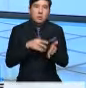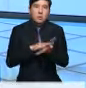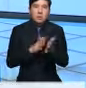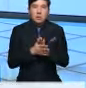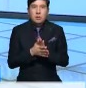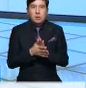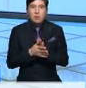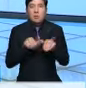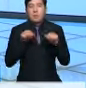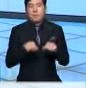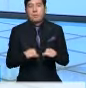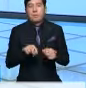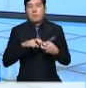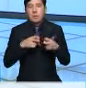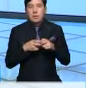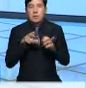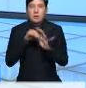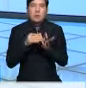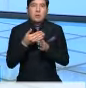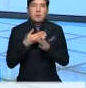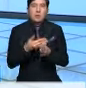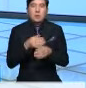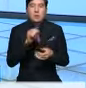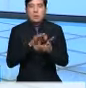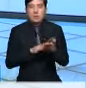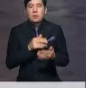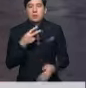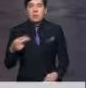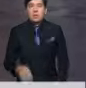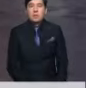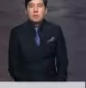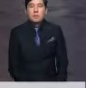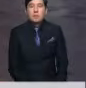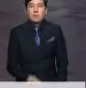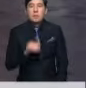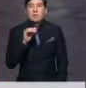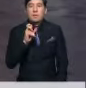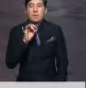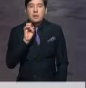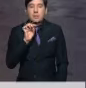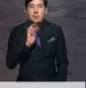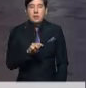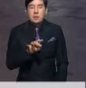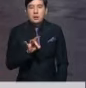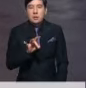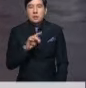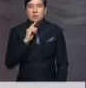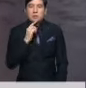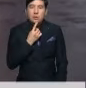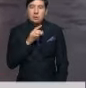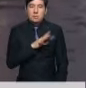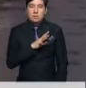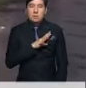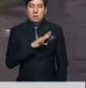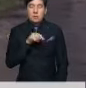правительство вмешаться в проблему. Мадияр Тельманов продолжит тему. Фермеры Казахстана столкнулись с серьезными трудностями. Несмотря на то, что в